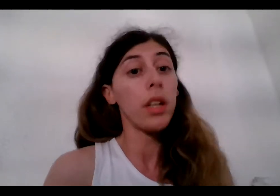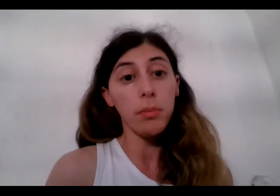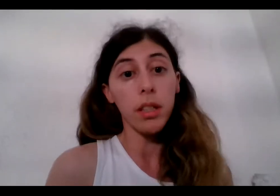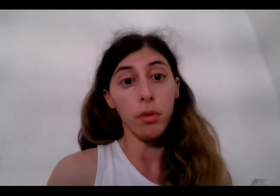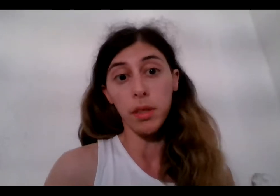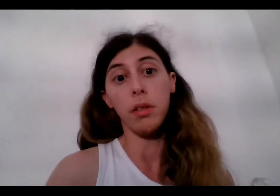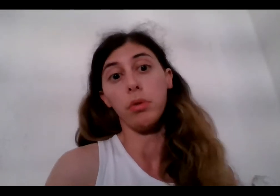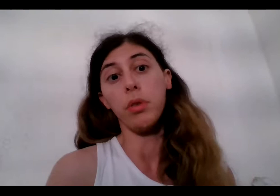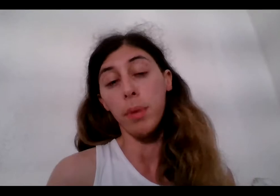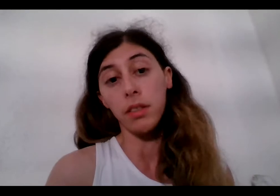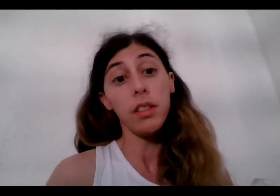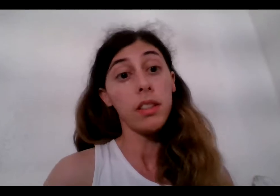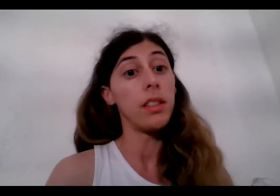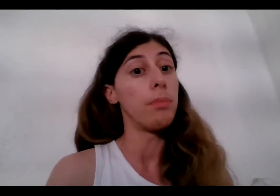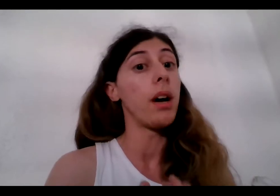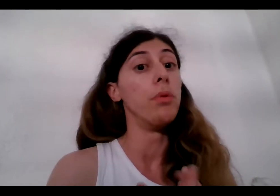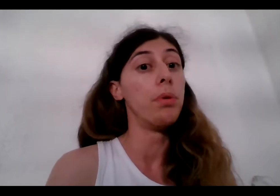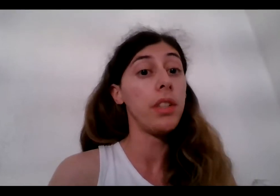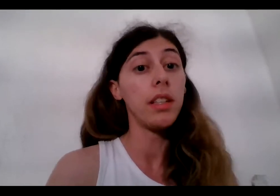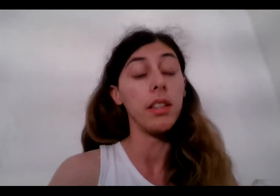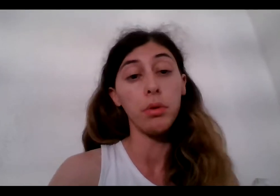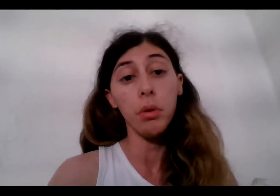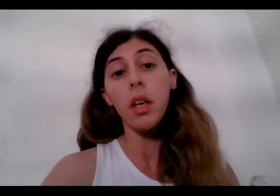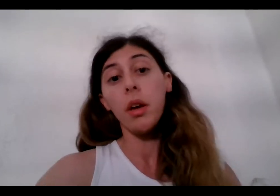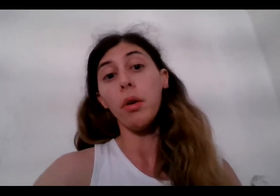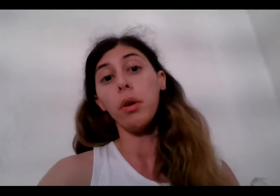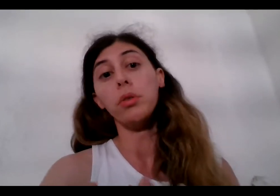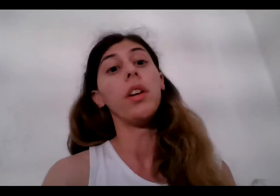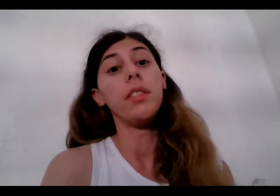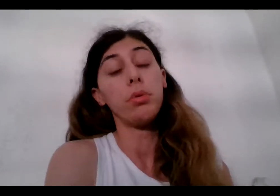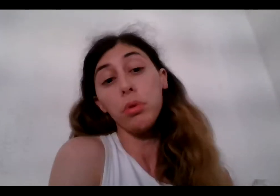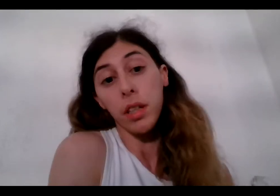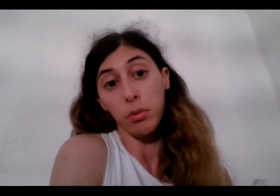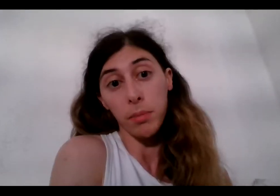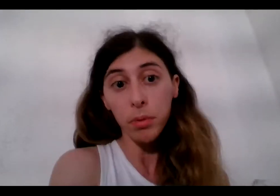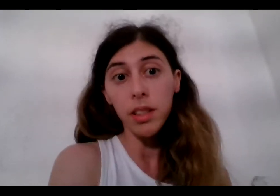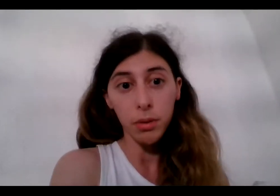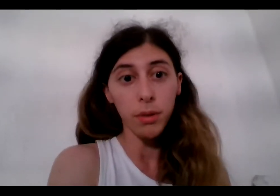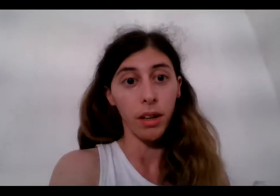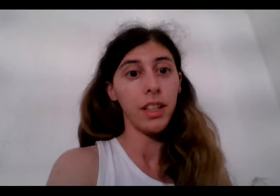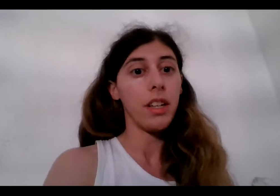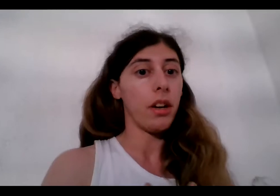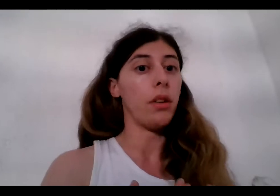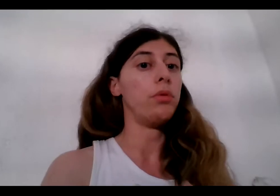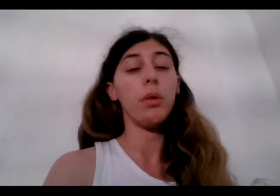que j'aurais aimé développer dans le temps imparti. N'hésitez pas à me poser des questions dans la session de questions-réponses qui suivra. En vous remerciant